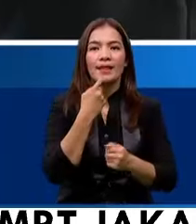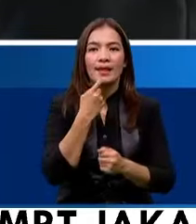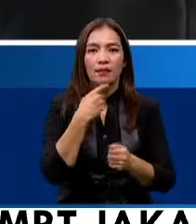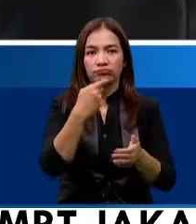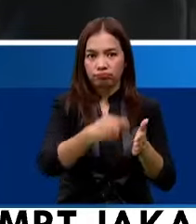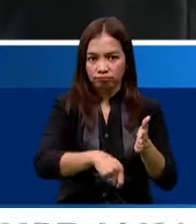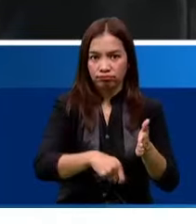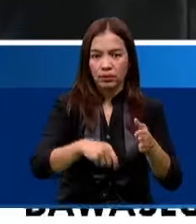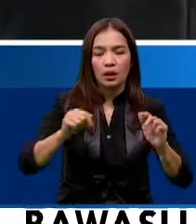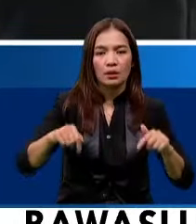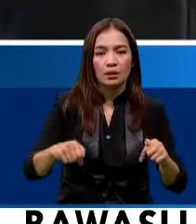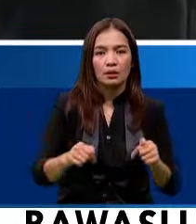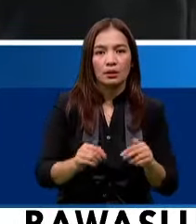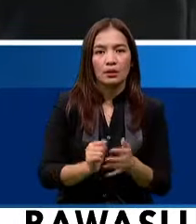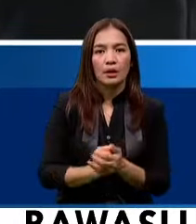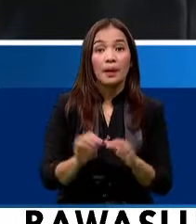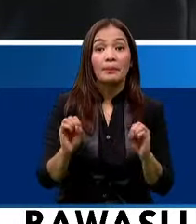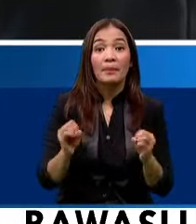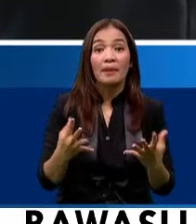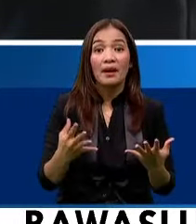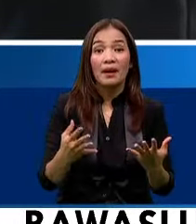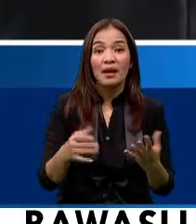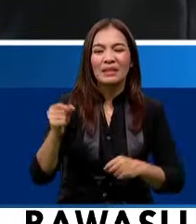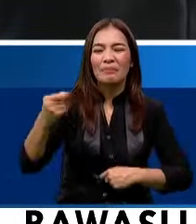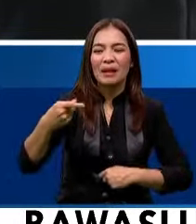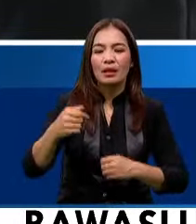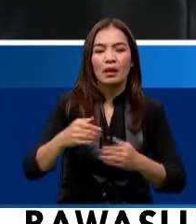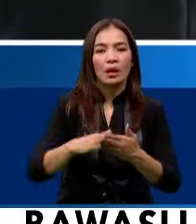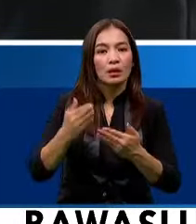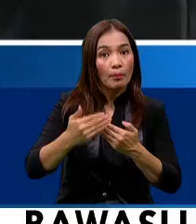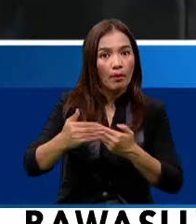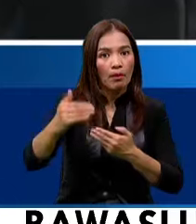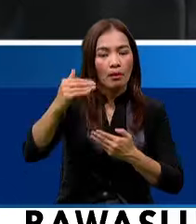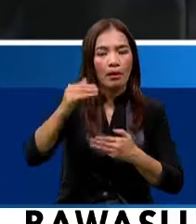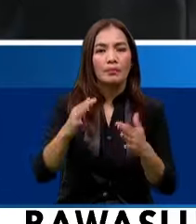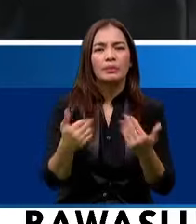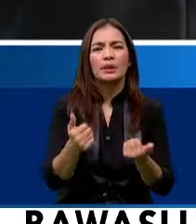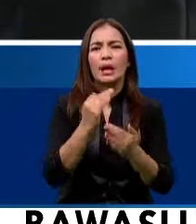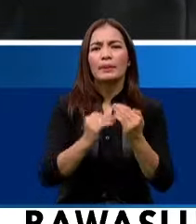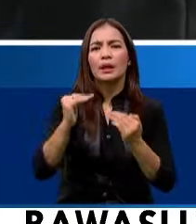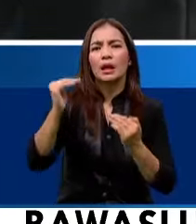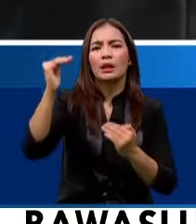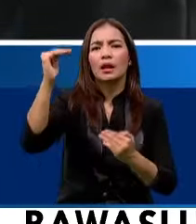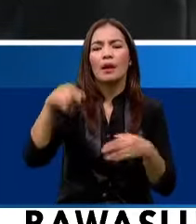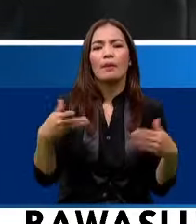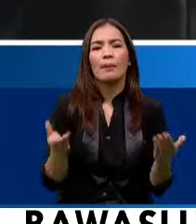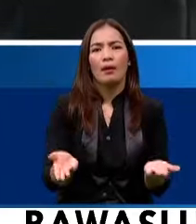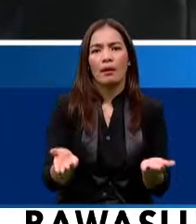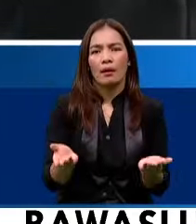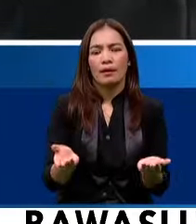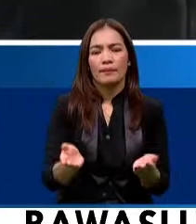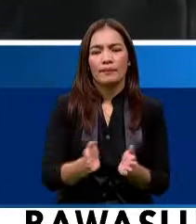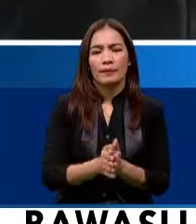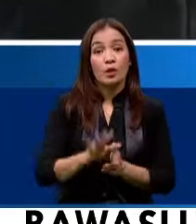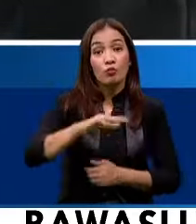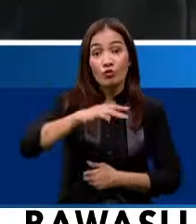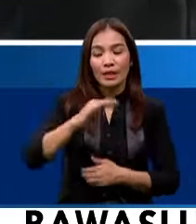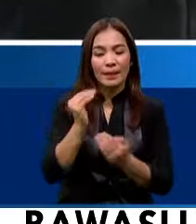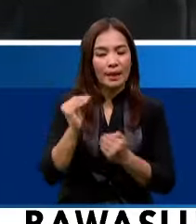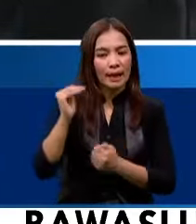nah ini seberapa cepat kemudian eh apa namanya kadar peningkatan Ya saya rasa mungkin meningkatkan sampai